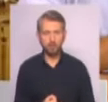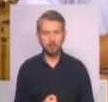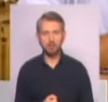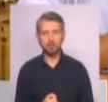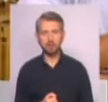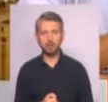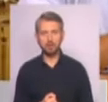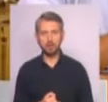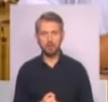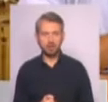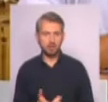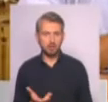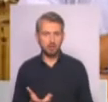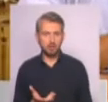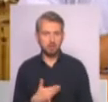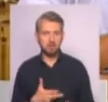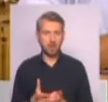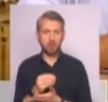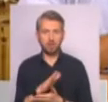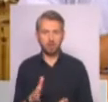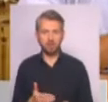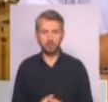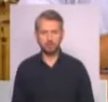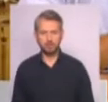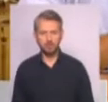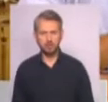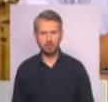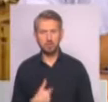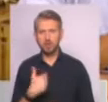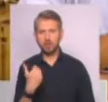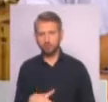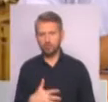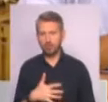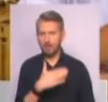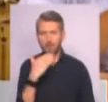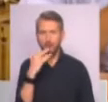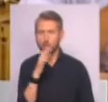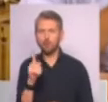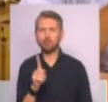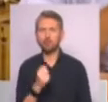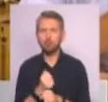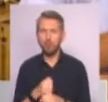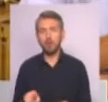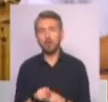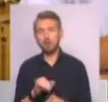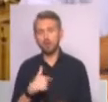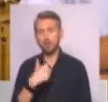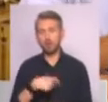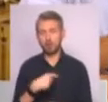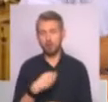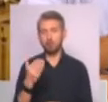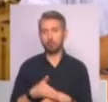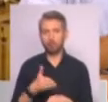ми не оплачуємо. Я і другої групи, мені вже 5 років. Що робити? Так би субсидію я б на себе платила,